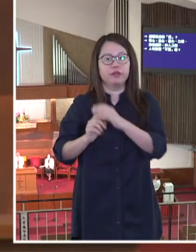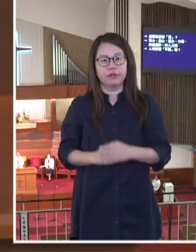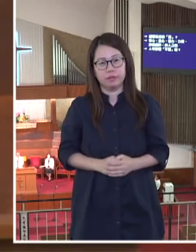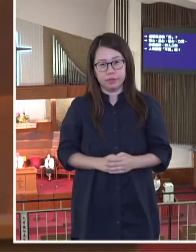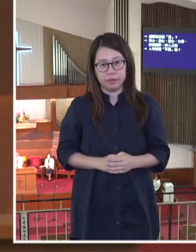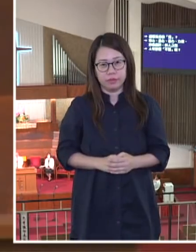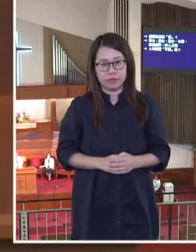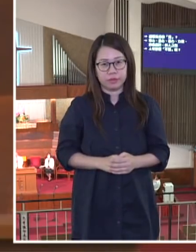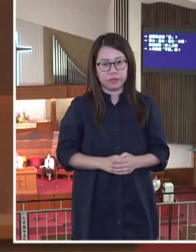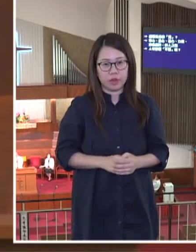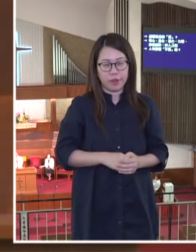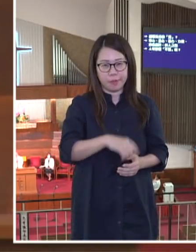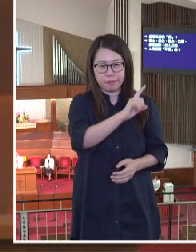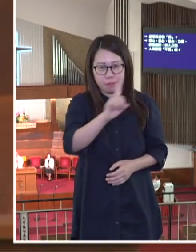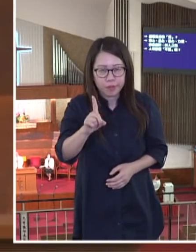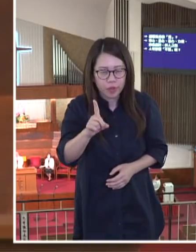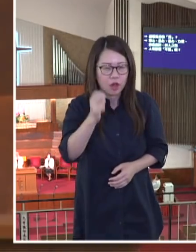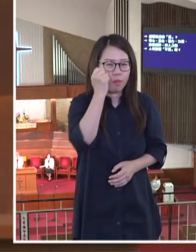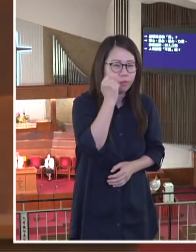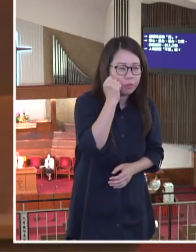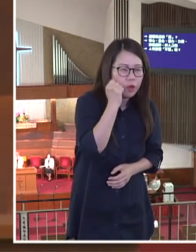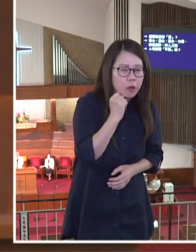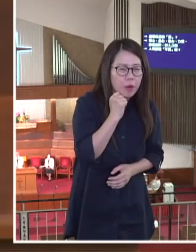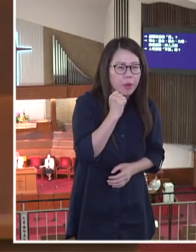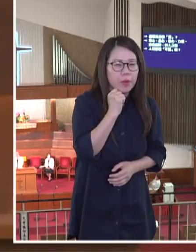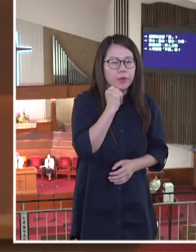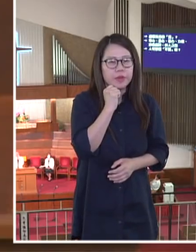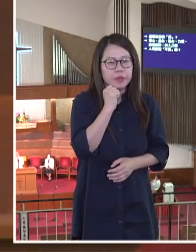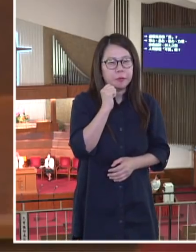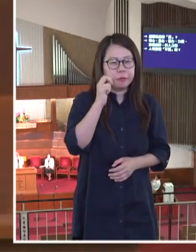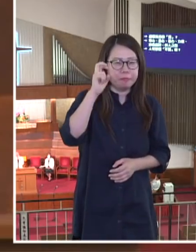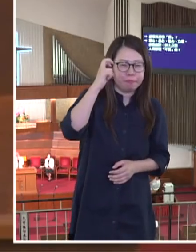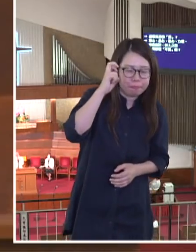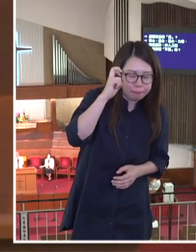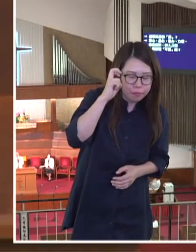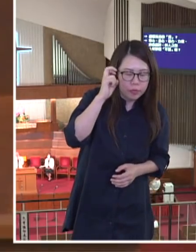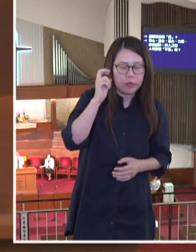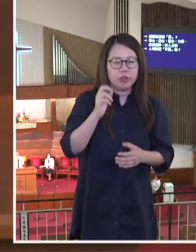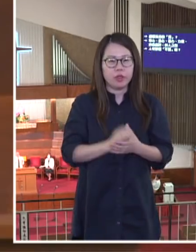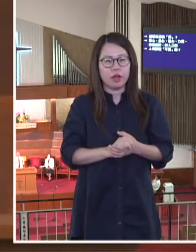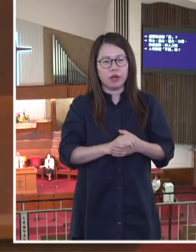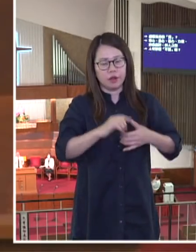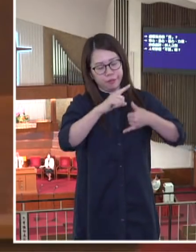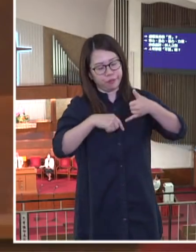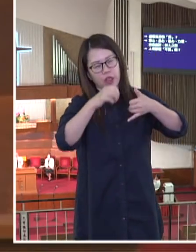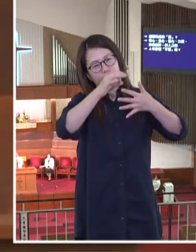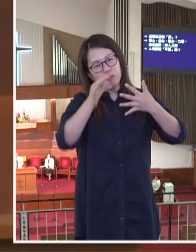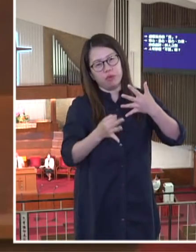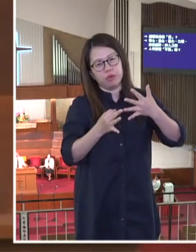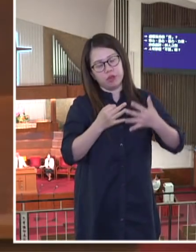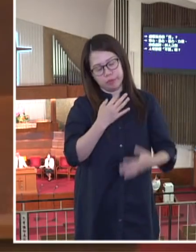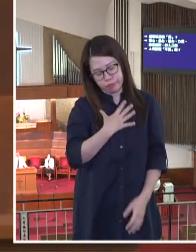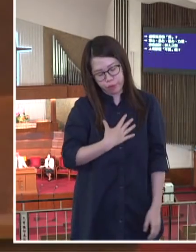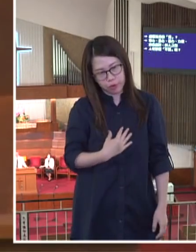长者可能想到的时候呢，这些失去就会令到这个长者会觉得怎样？可能很不高兴，很不